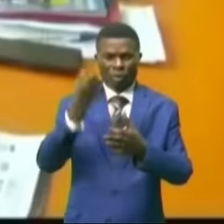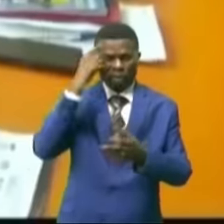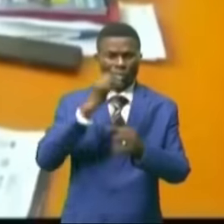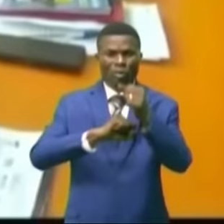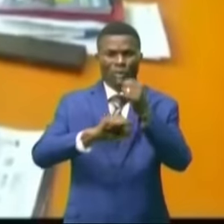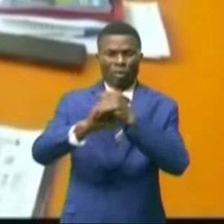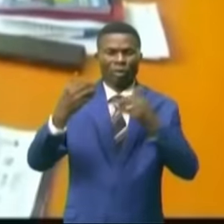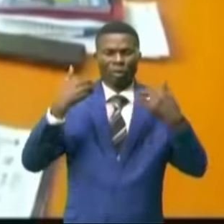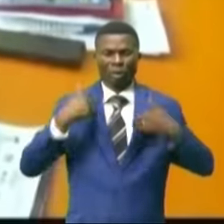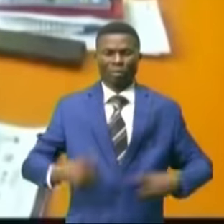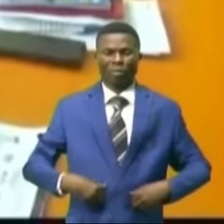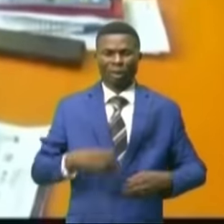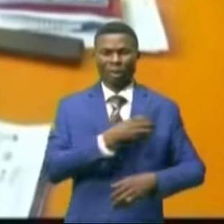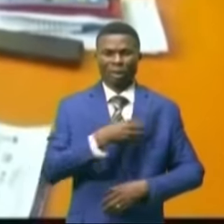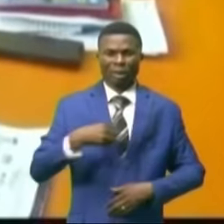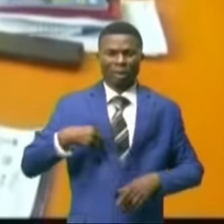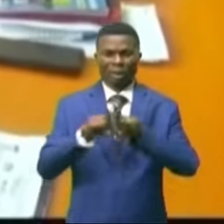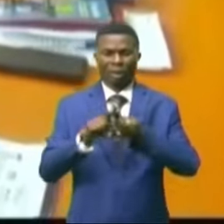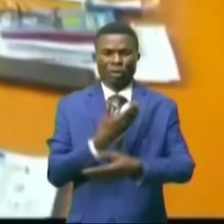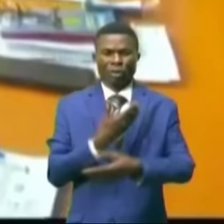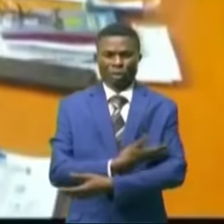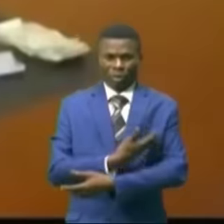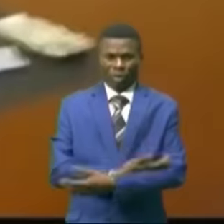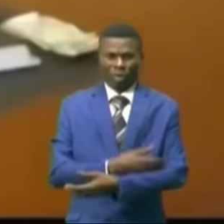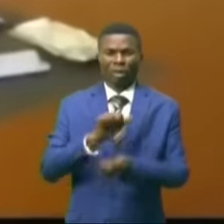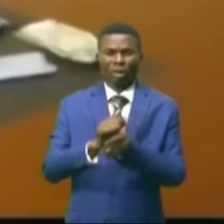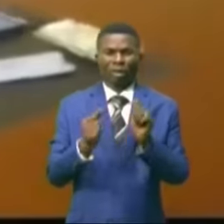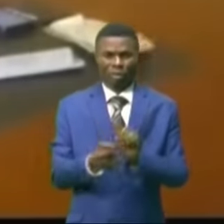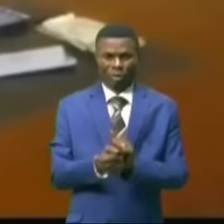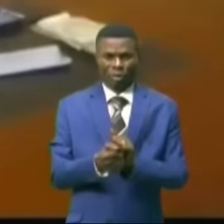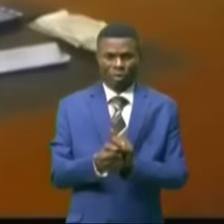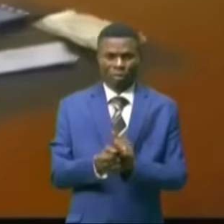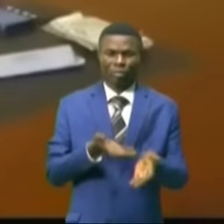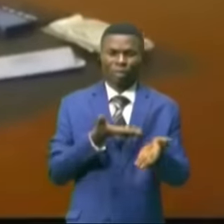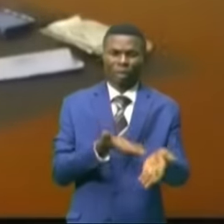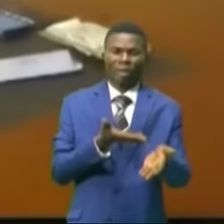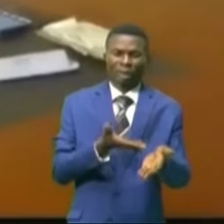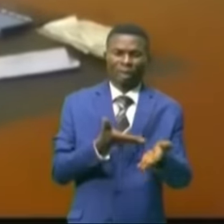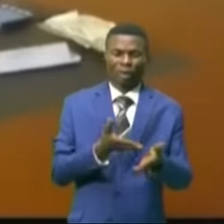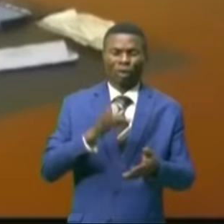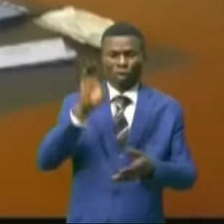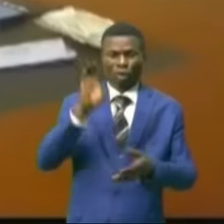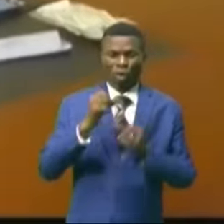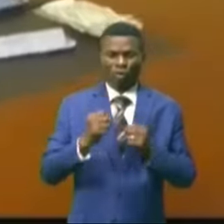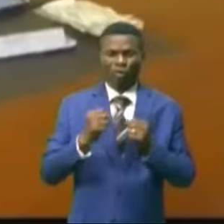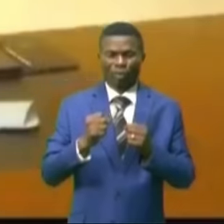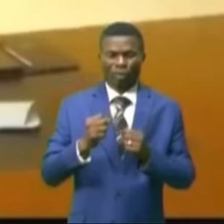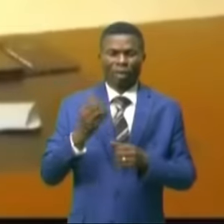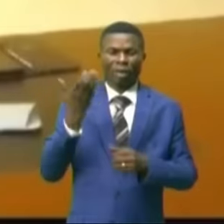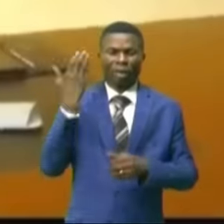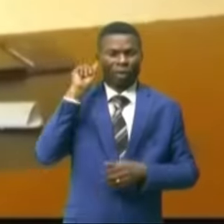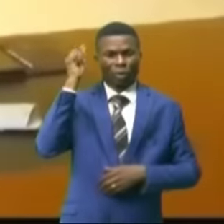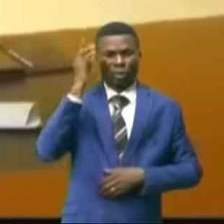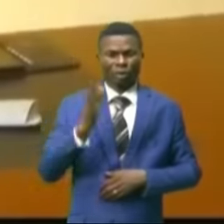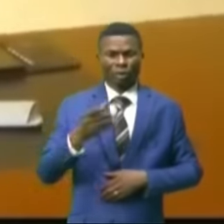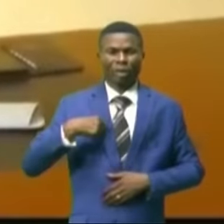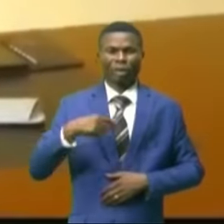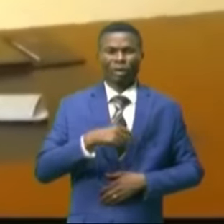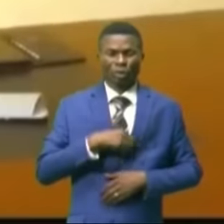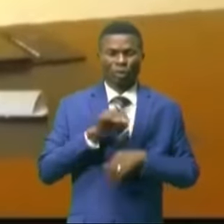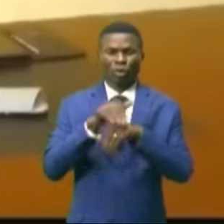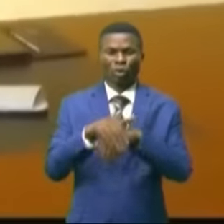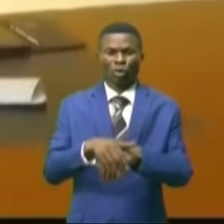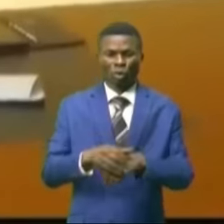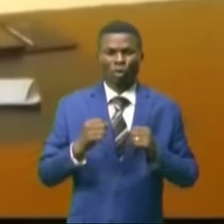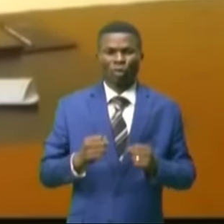de la santé de la femme et de l'enfant. Question de mener une bonne lutte. Félicien Kiwaimwadi. Nous engageons